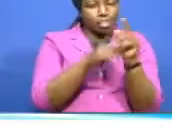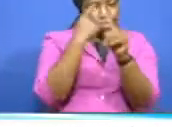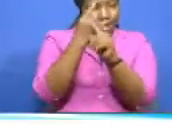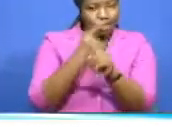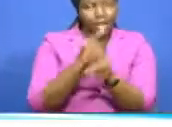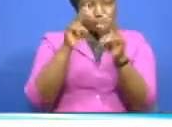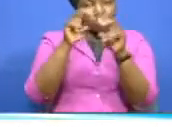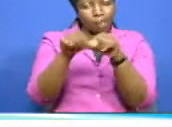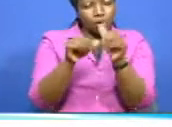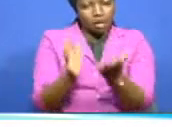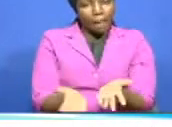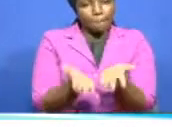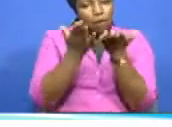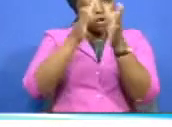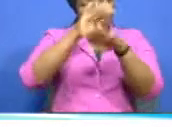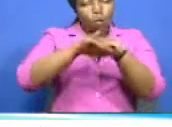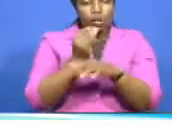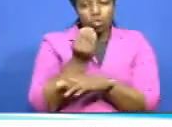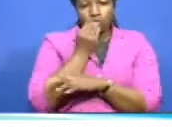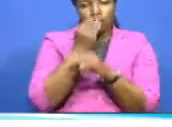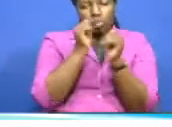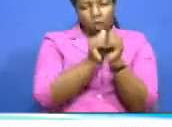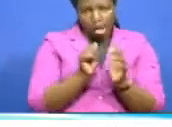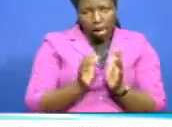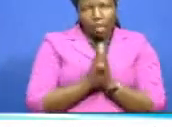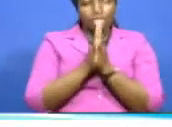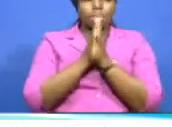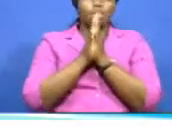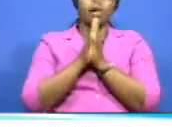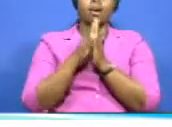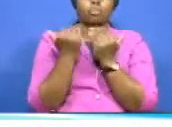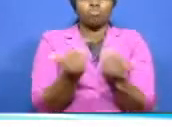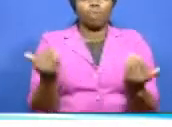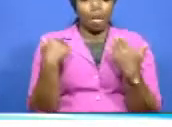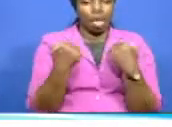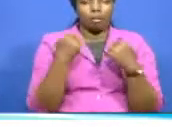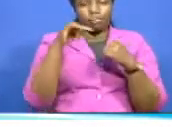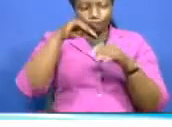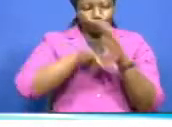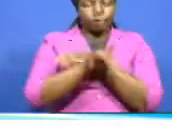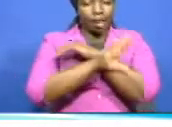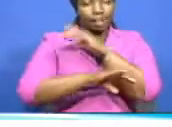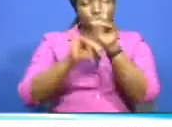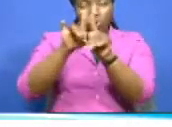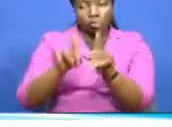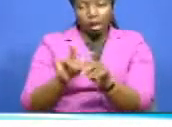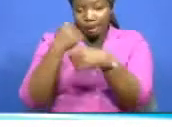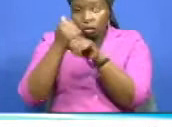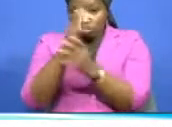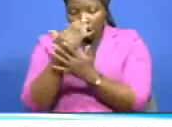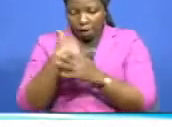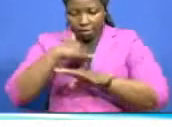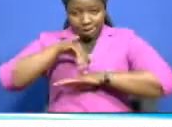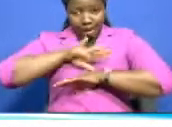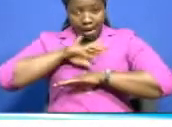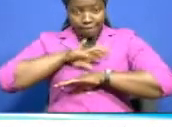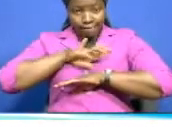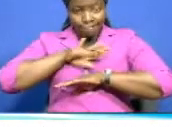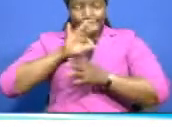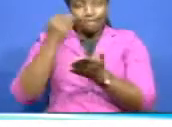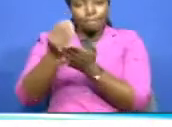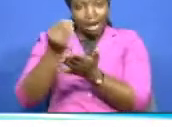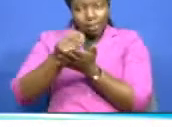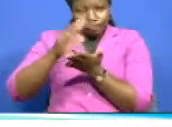kuimarisha lishe bora na afya ya watoto humu nchini, vilevile masuala ya kuhakikisha ya kwamba kunazo fedha za kutosha ambazo zimetengwa